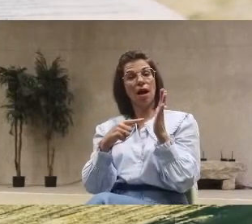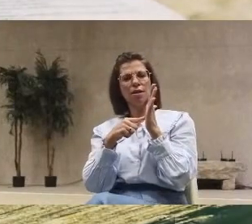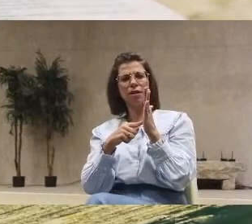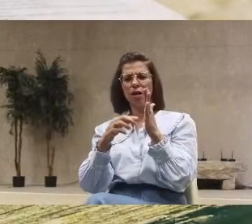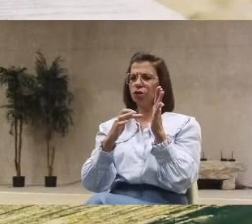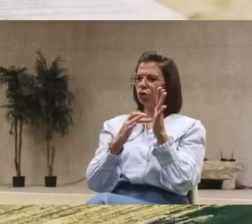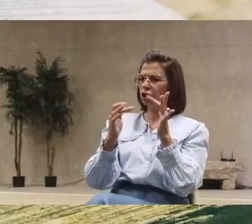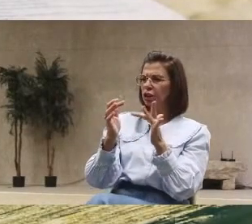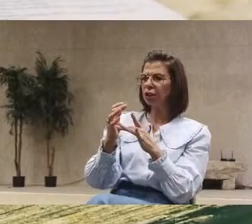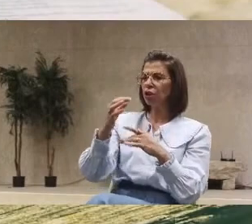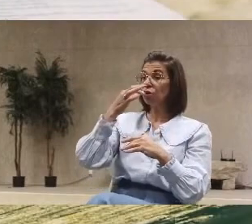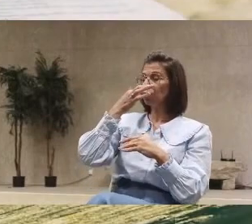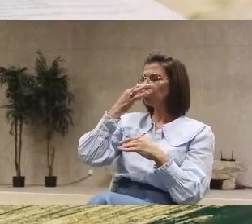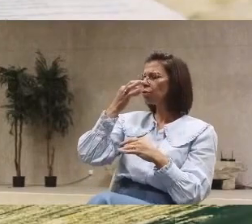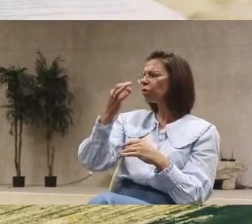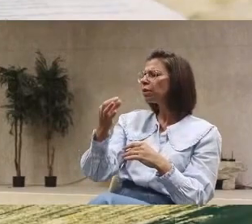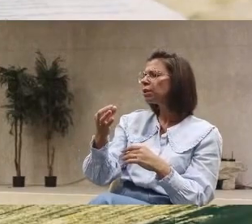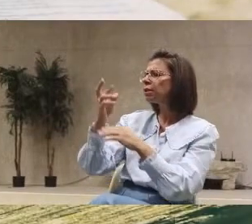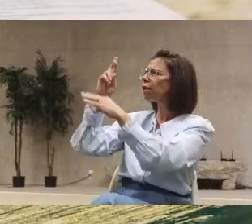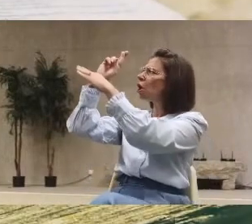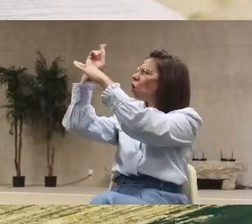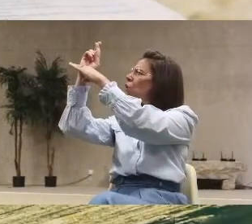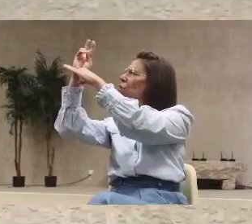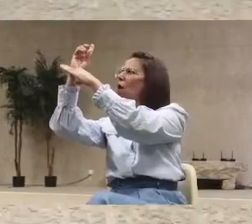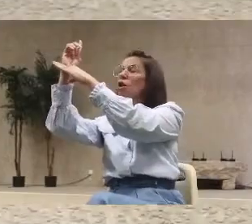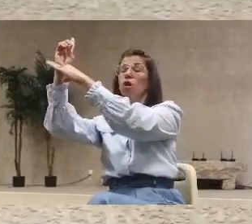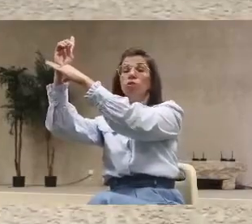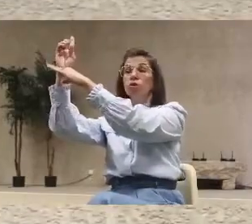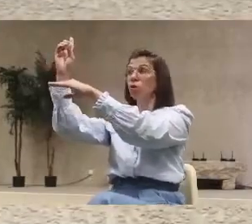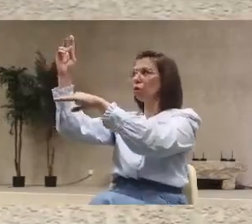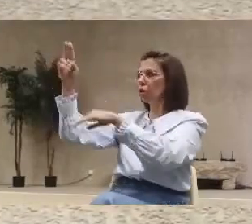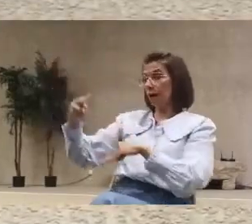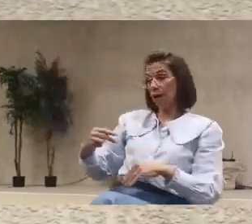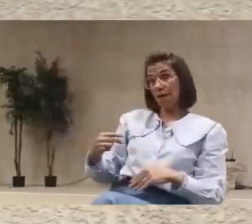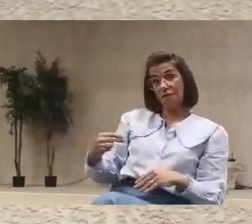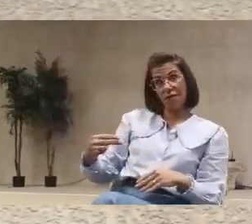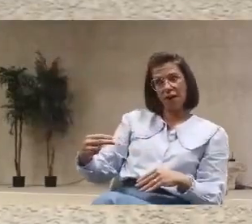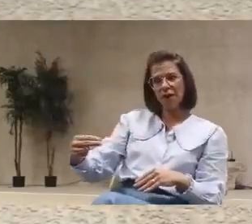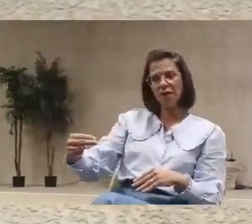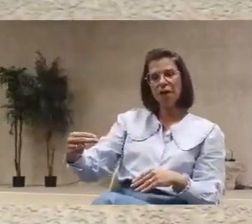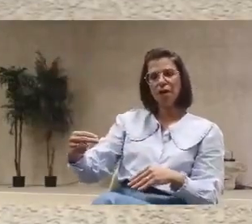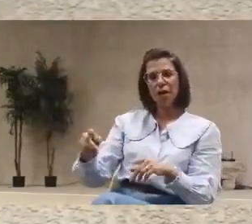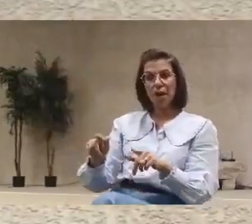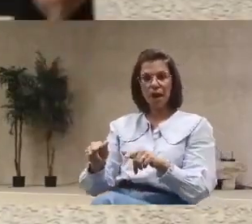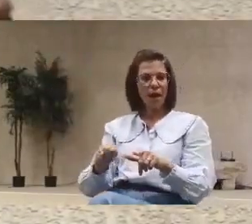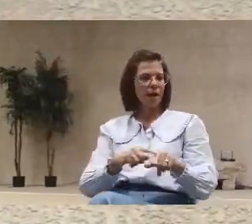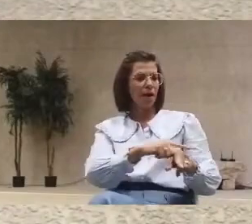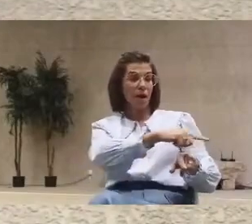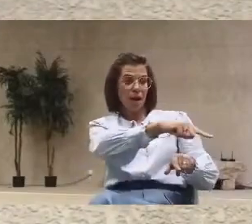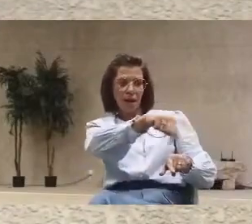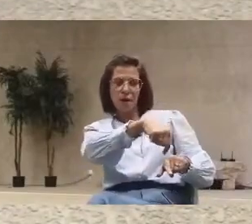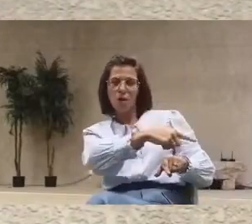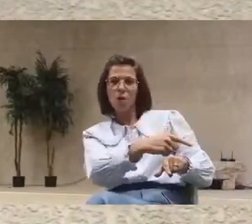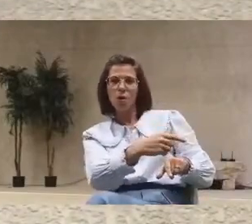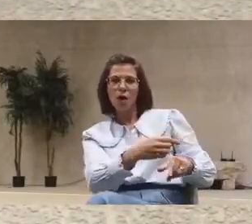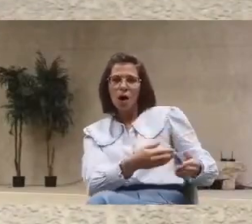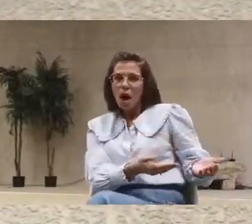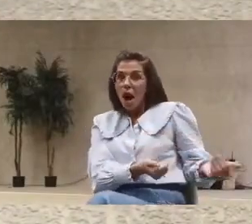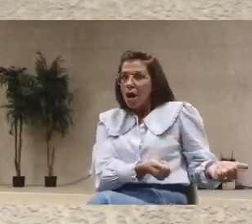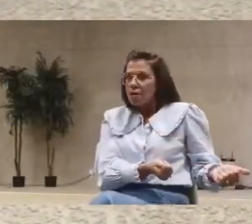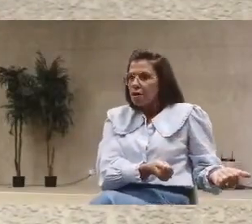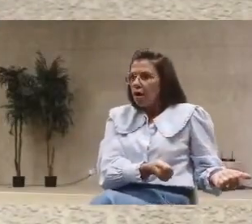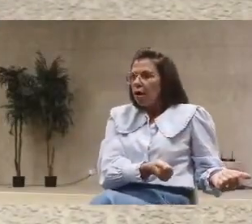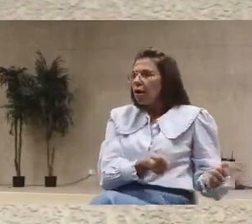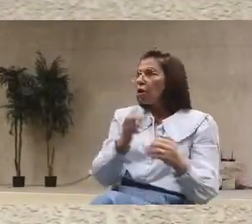attendait le royaume de Dieu. Donc vous voyez qu'en fait, beaucoup, en ce temps-là, attendaient